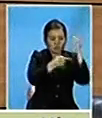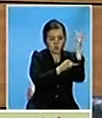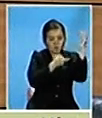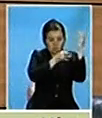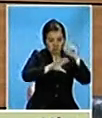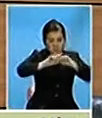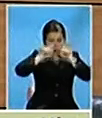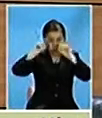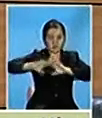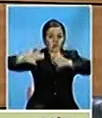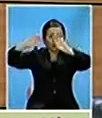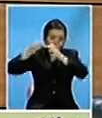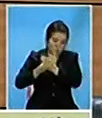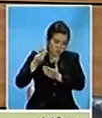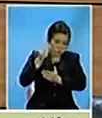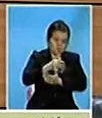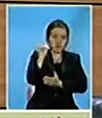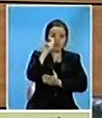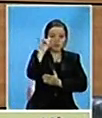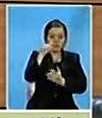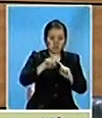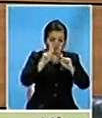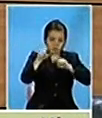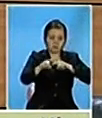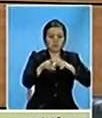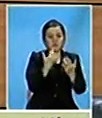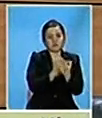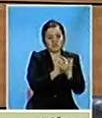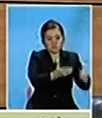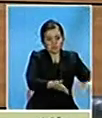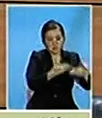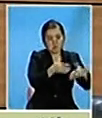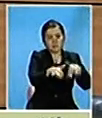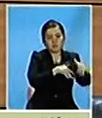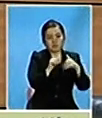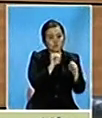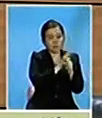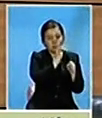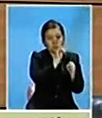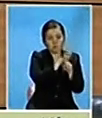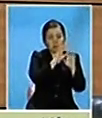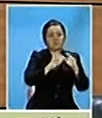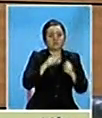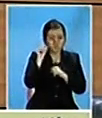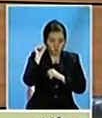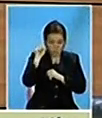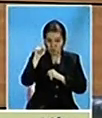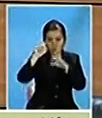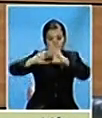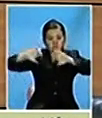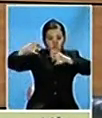านต้องกินต้องใช้ครับท่านประธานครับเพราะฉะนั้นผมคิดว่ารัฐบาลเนี่ยต้องรีบที่จะต้องจ่ายเงินจำนว